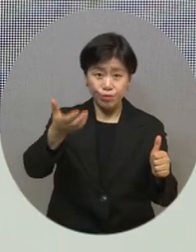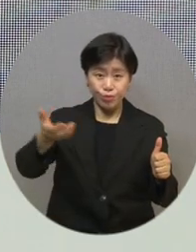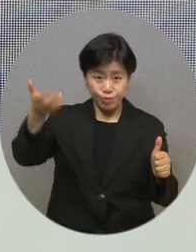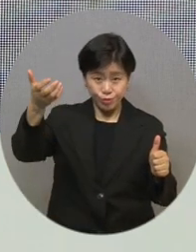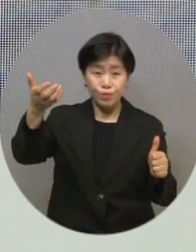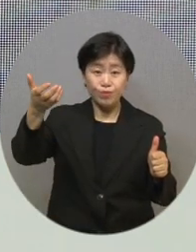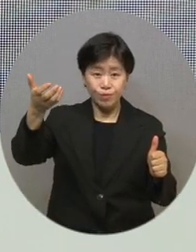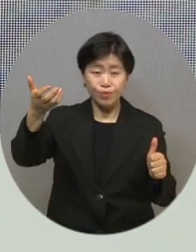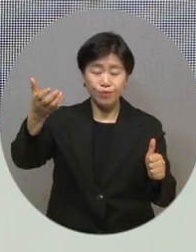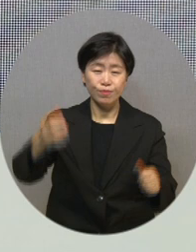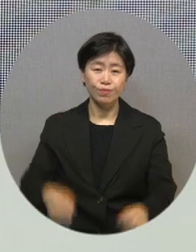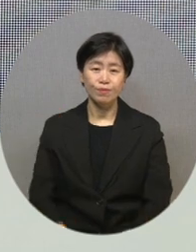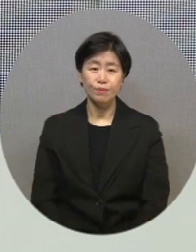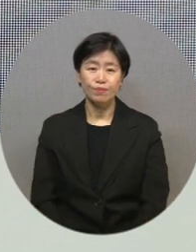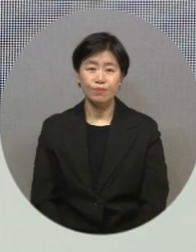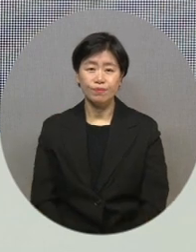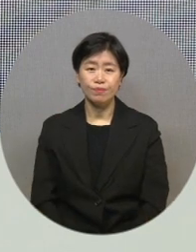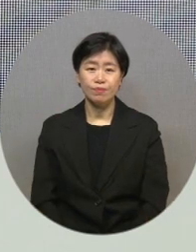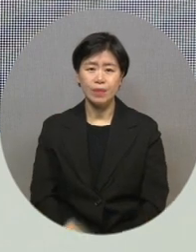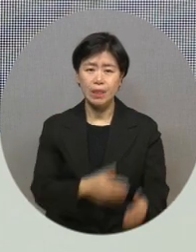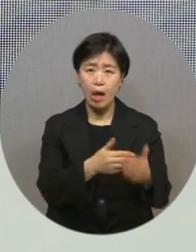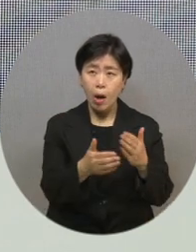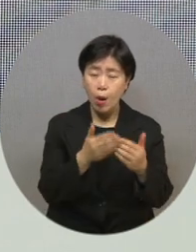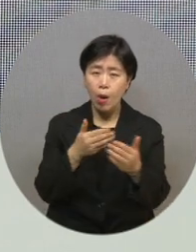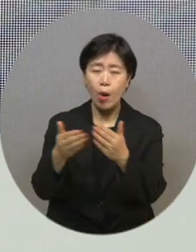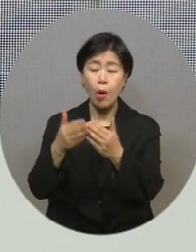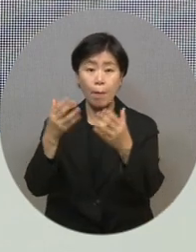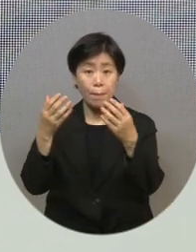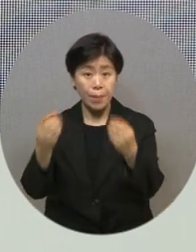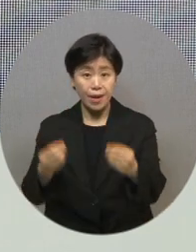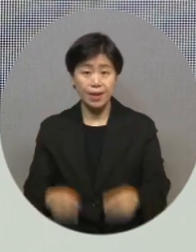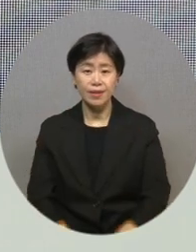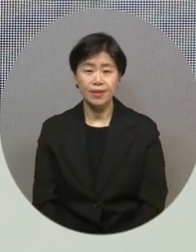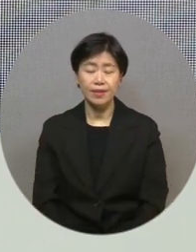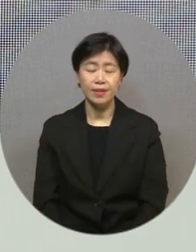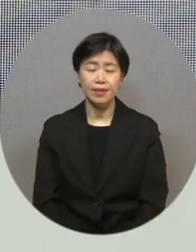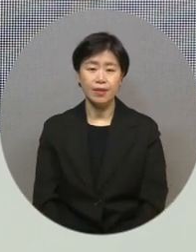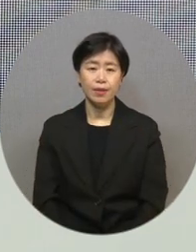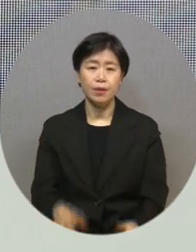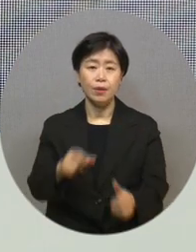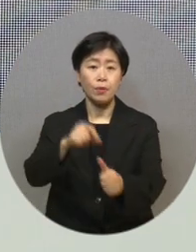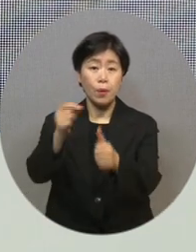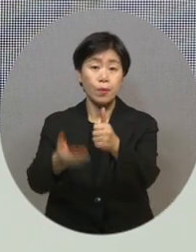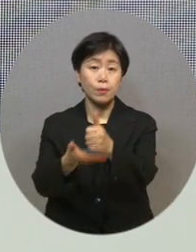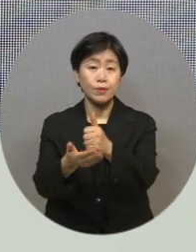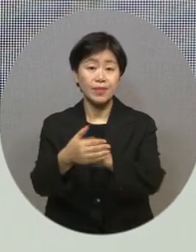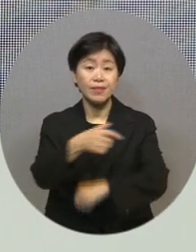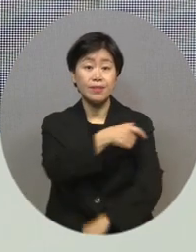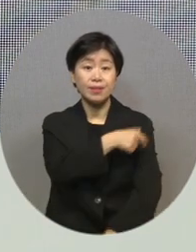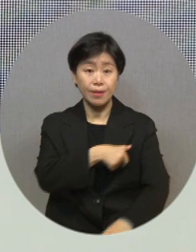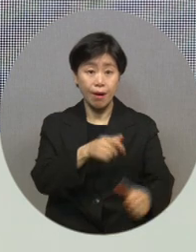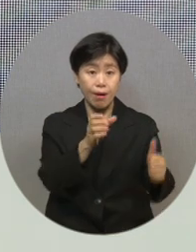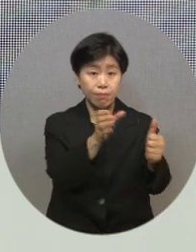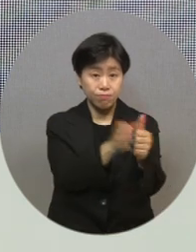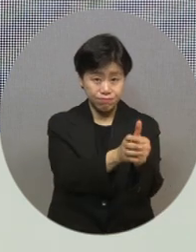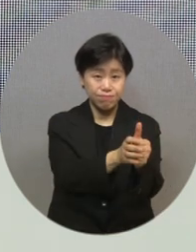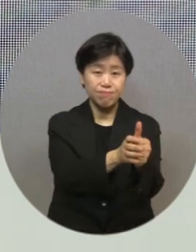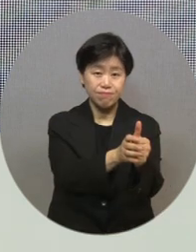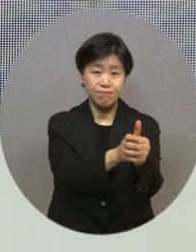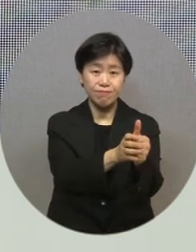부장에 이런 보직을 쭉 거치시고 어 고용촉진 이사로 현재